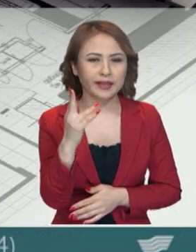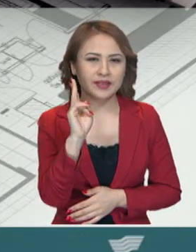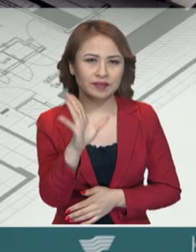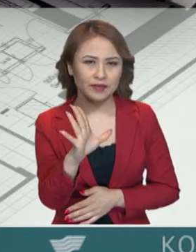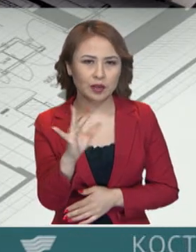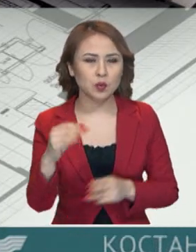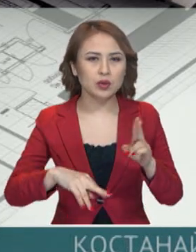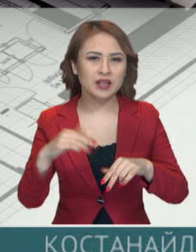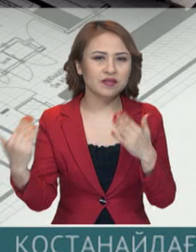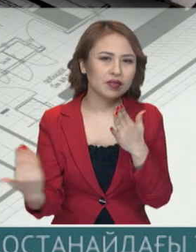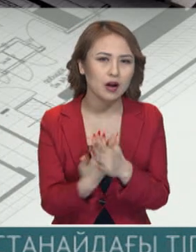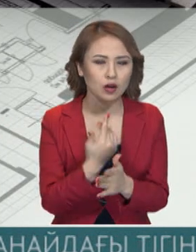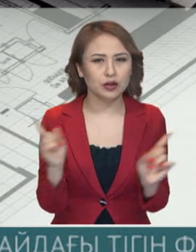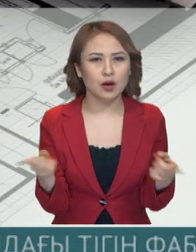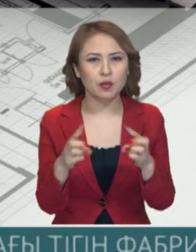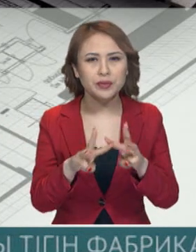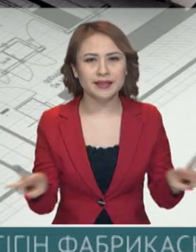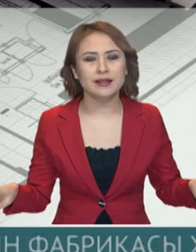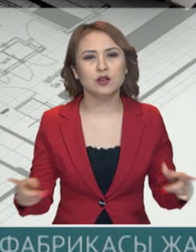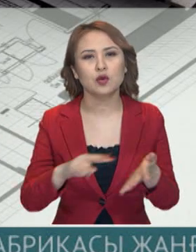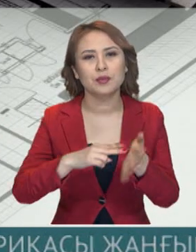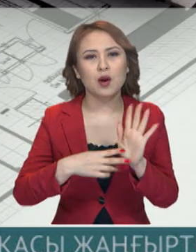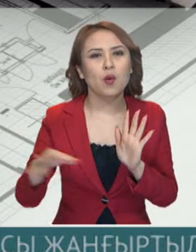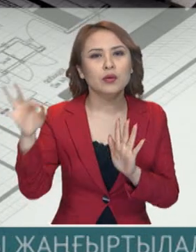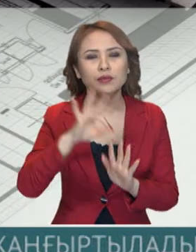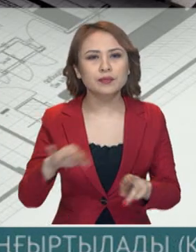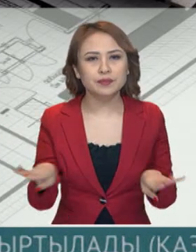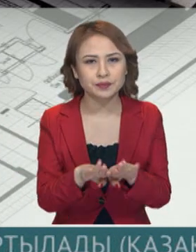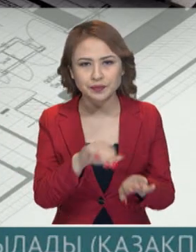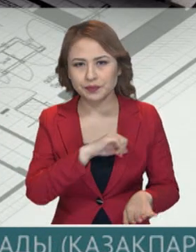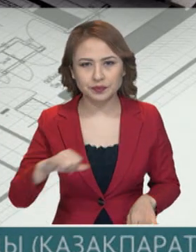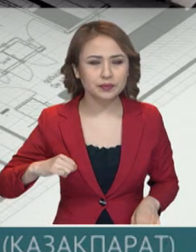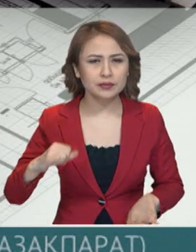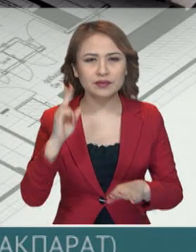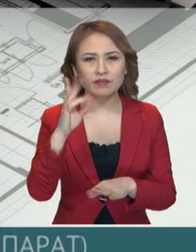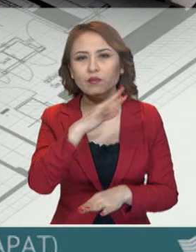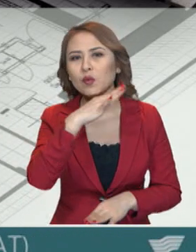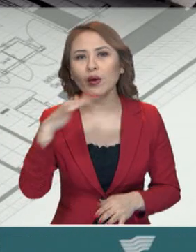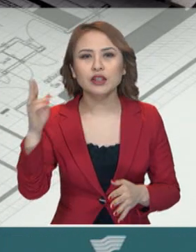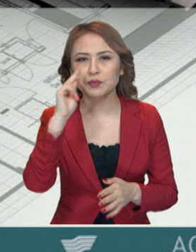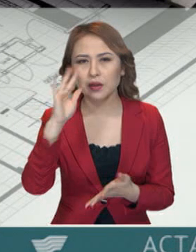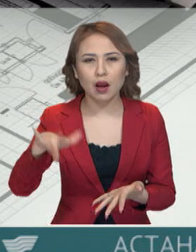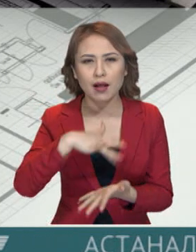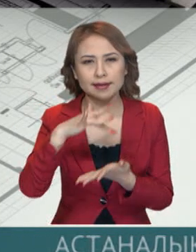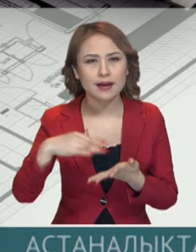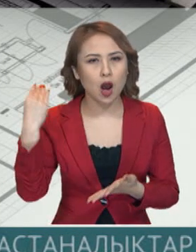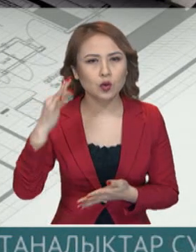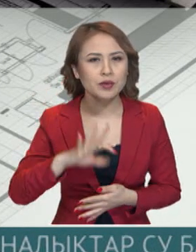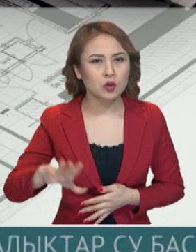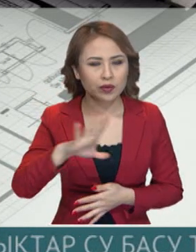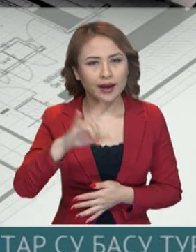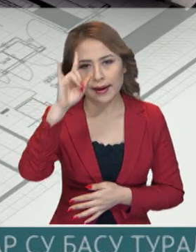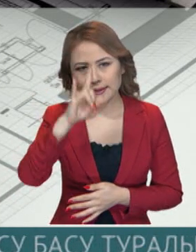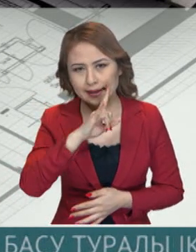пәтер. Индустрия және инфрақұрылымдық даму министрлігінің жоспары осындай. Ең көп пәтер Шымкент қаласында. Ақтөбе, солтүстік